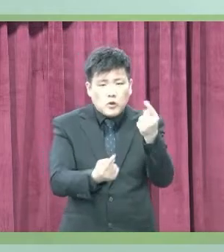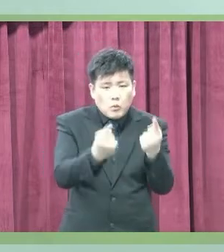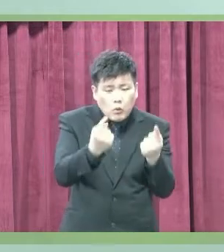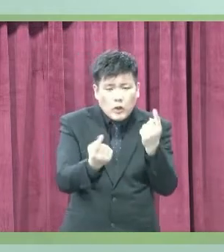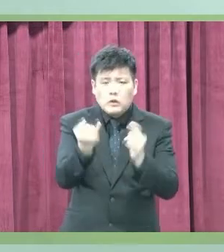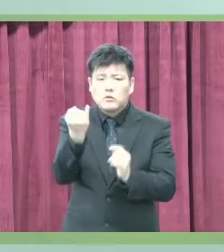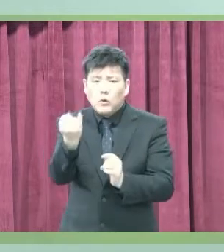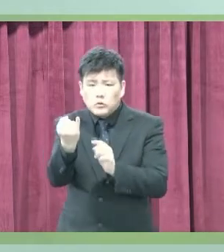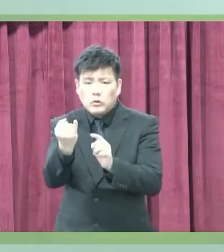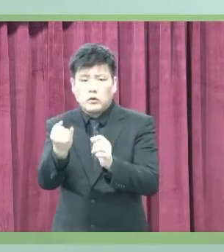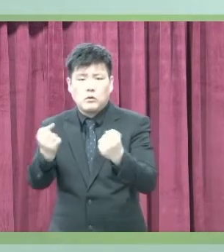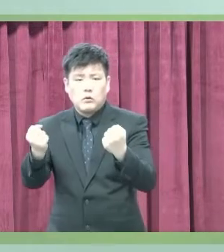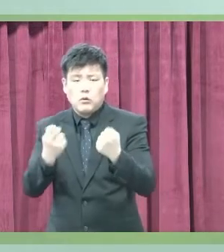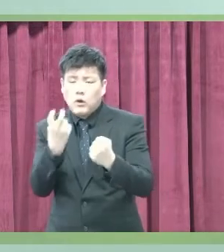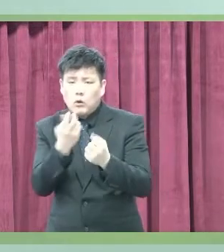떨어지고 있습니다.